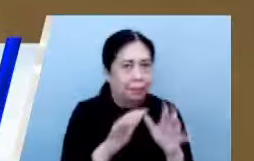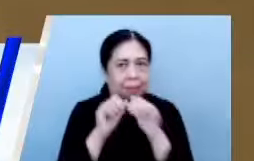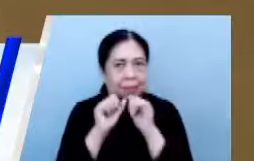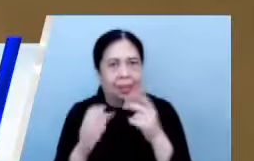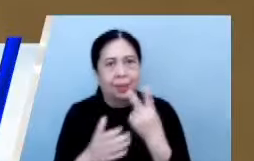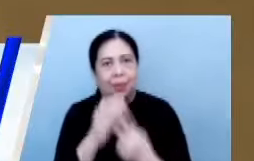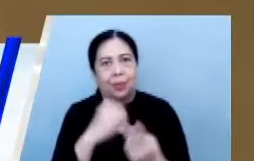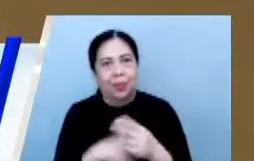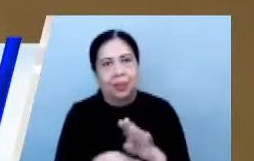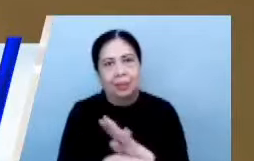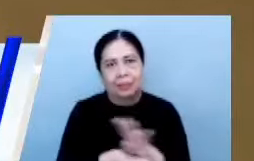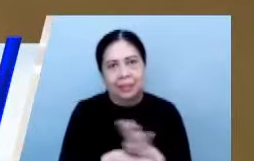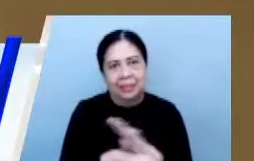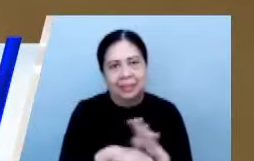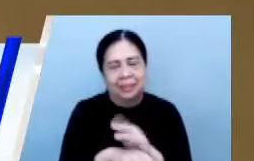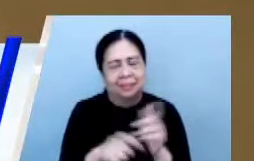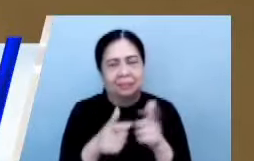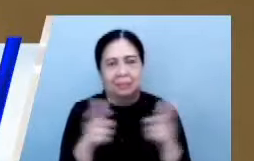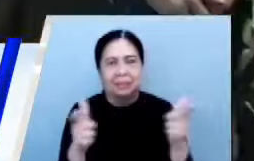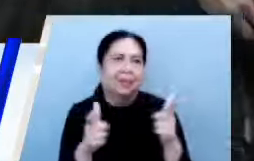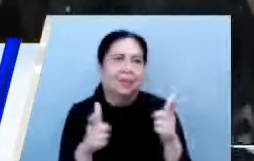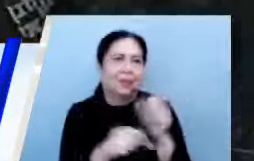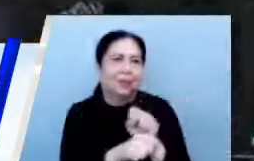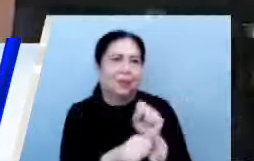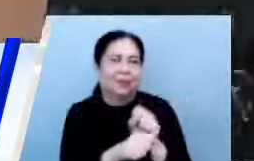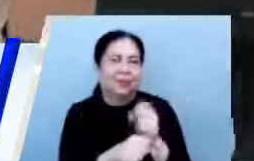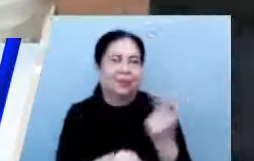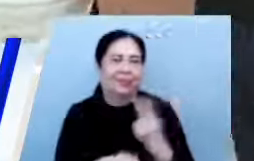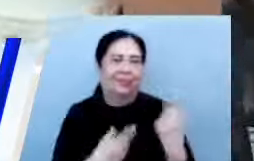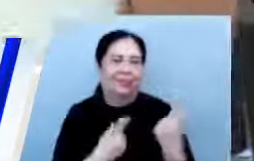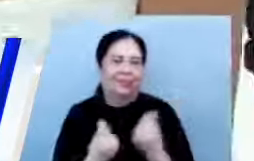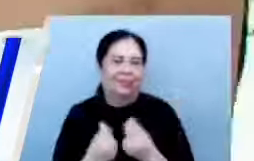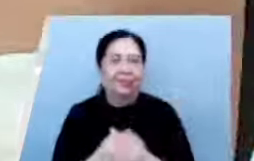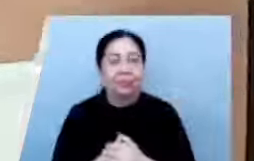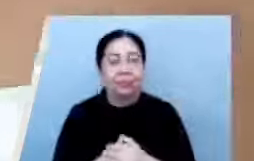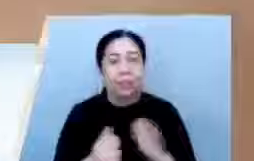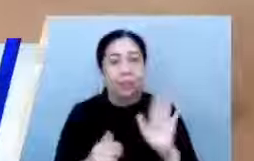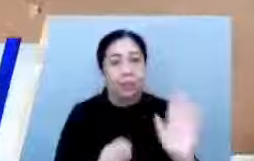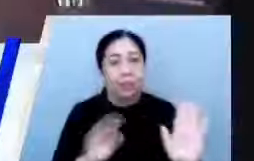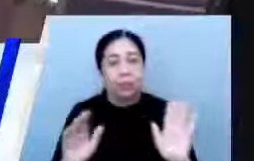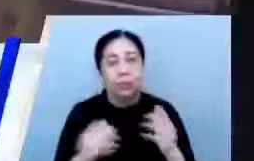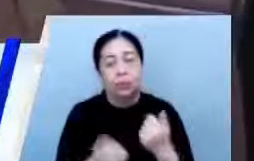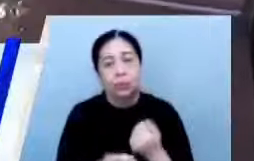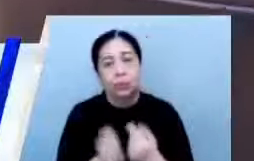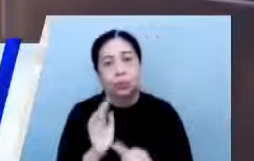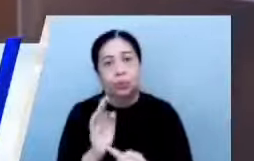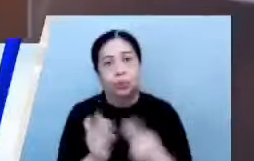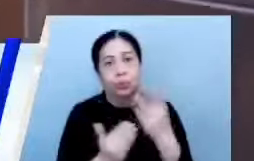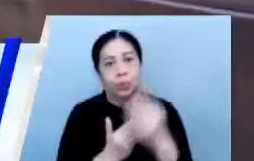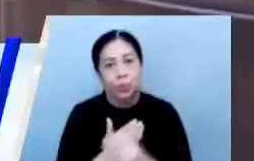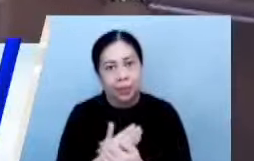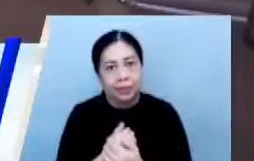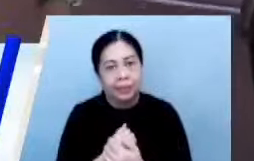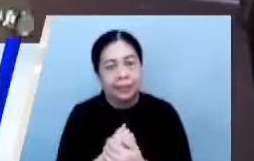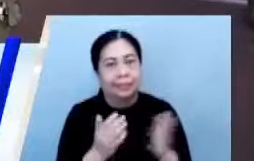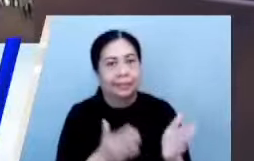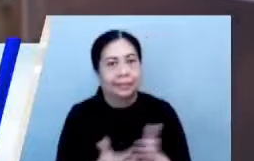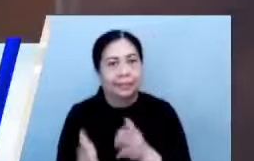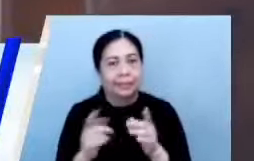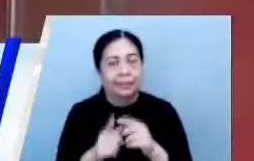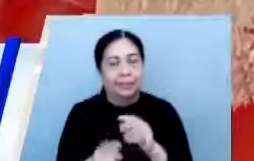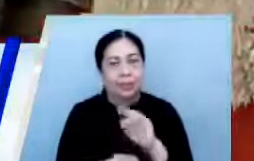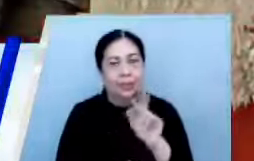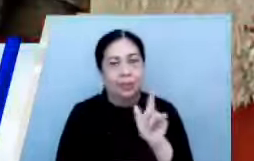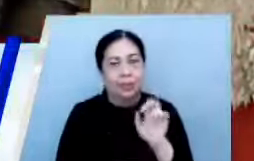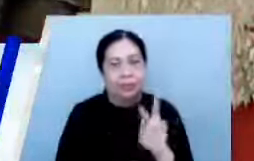on major projects that we are both doing. Sa gitna ng kani-kanilang shows and projects, pinaghahandaan na ng Juliver at ng